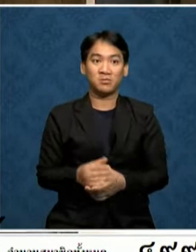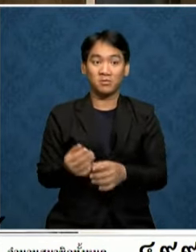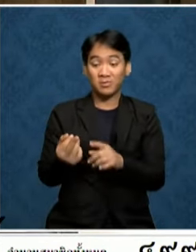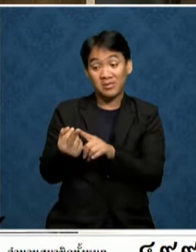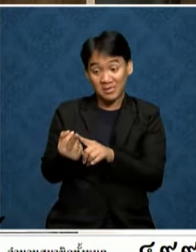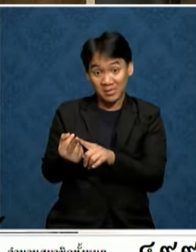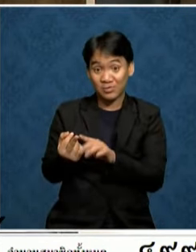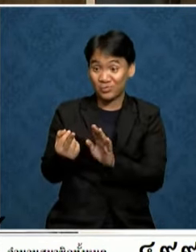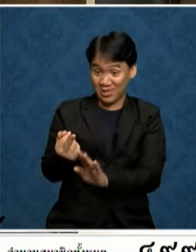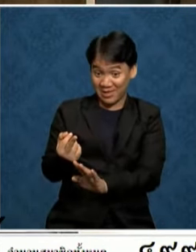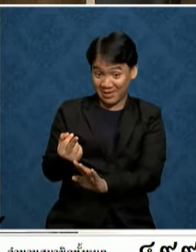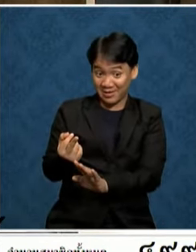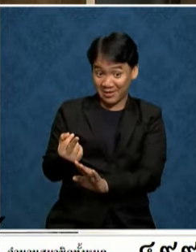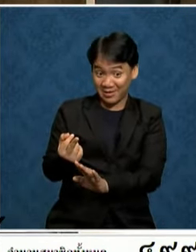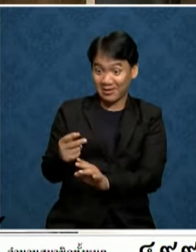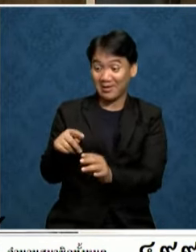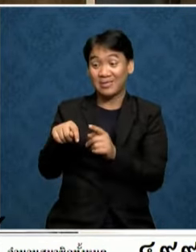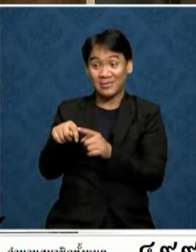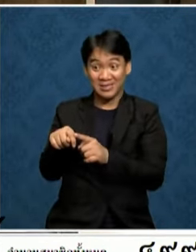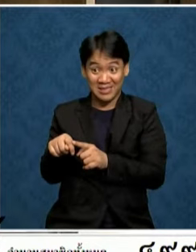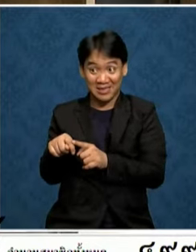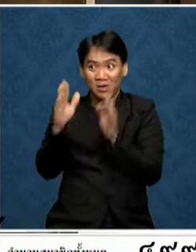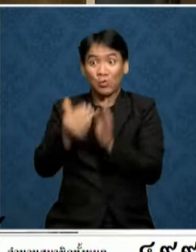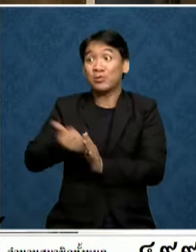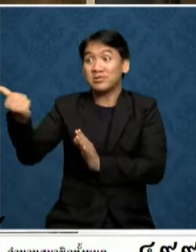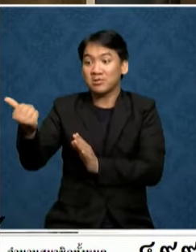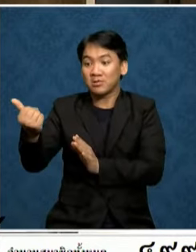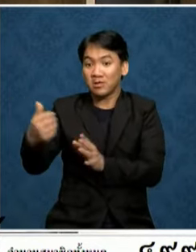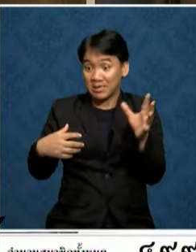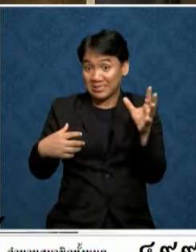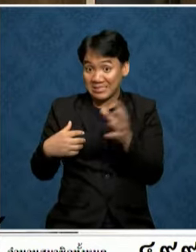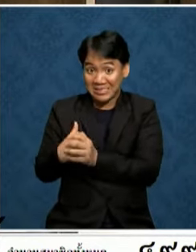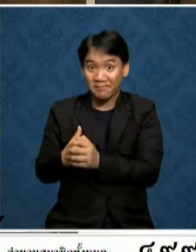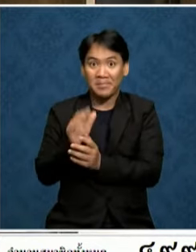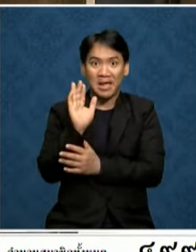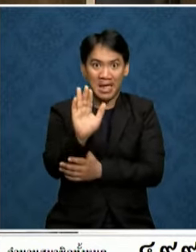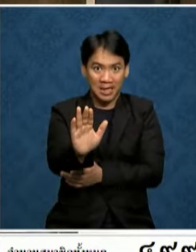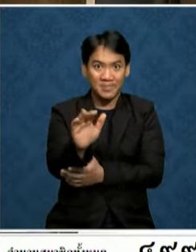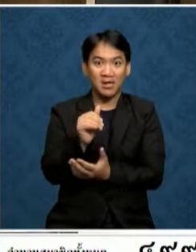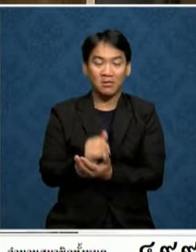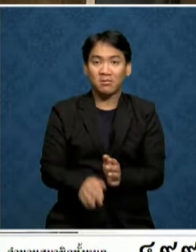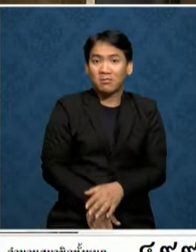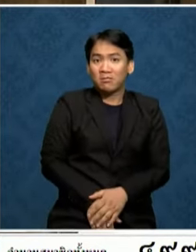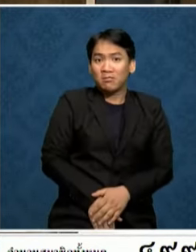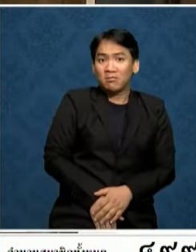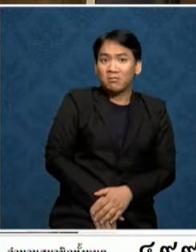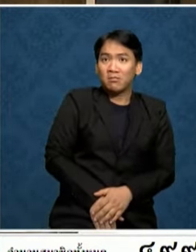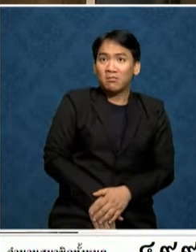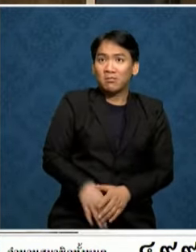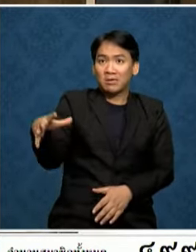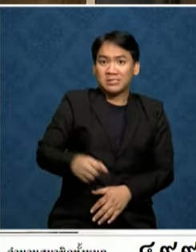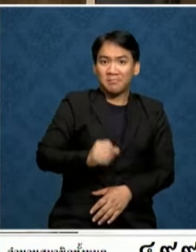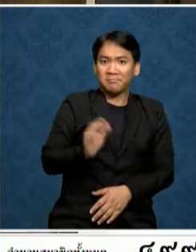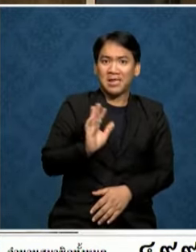หนูนะครับอย่าให้ใครคนอื่นมาจับนะลูกมันเป็นสิ่งของที่เราต้องสงวน